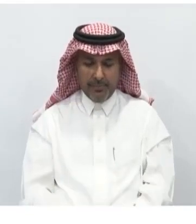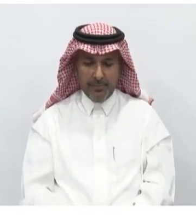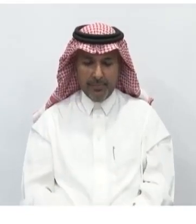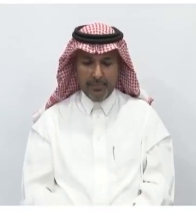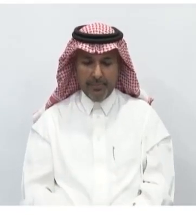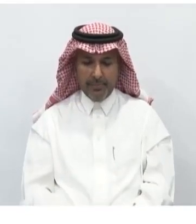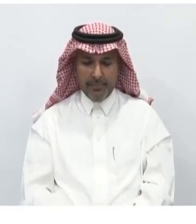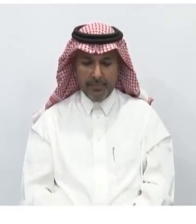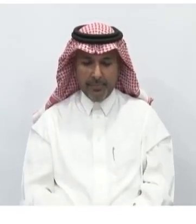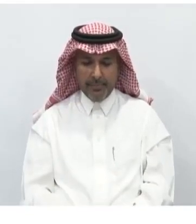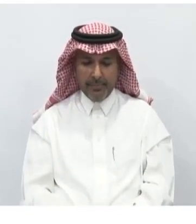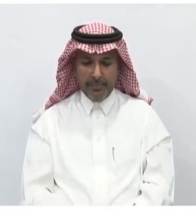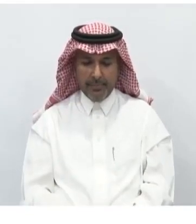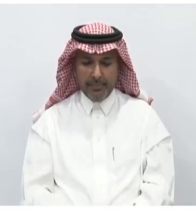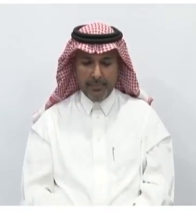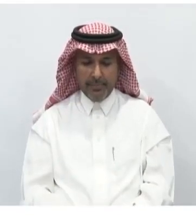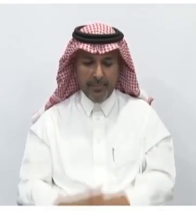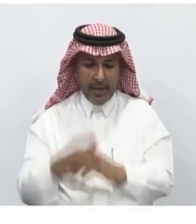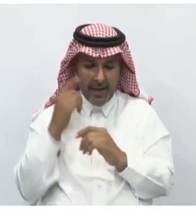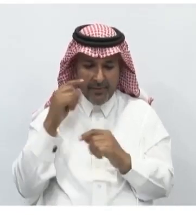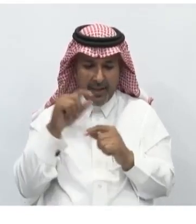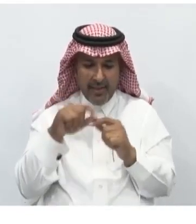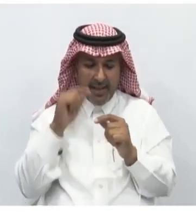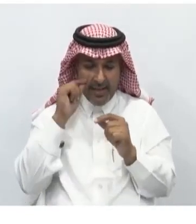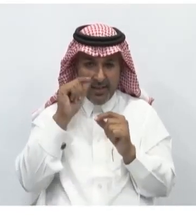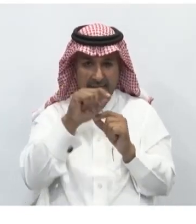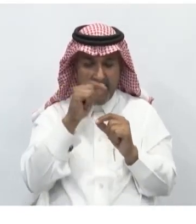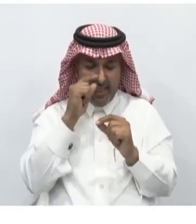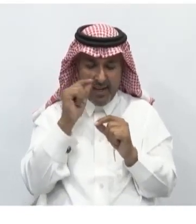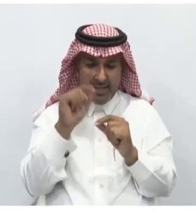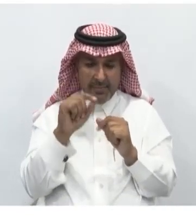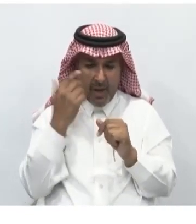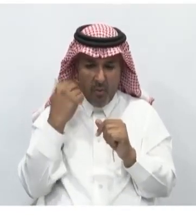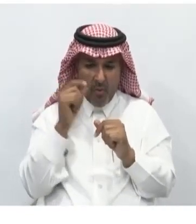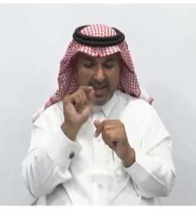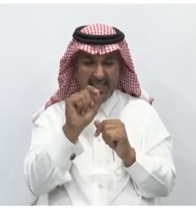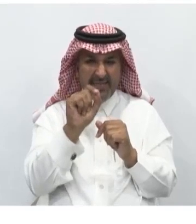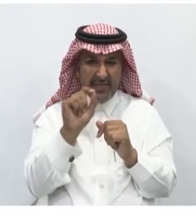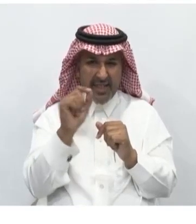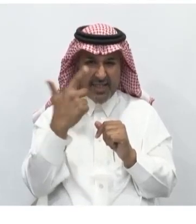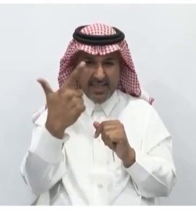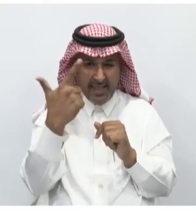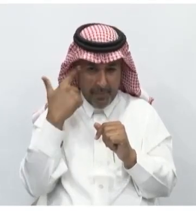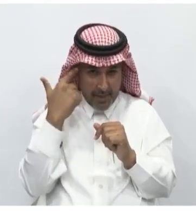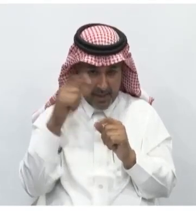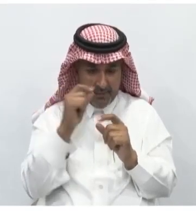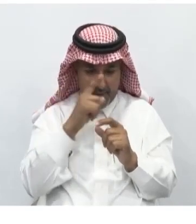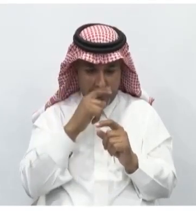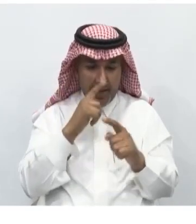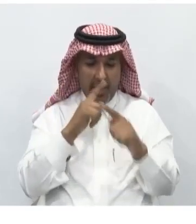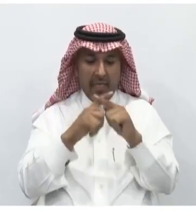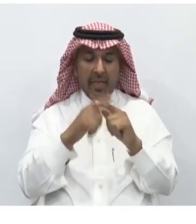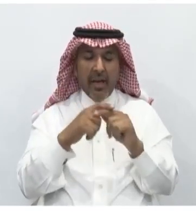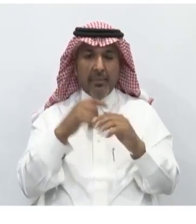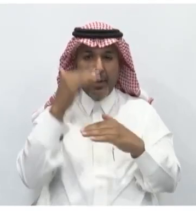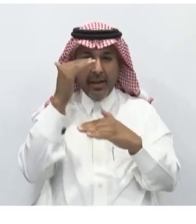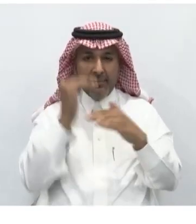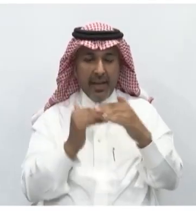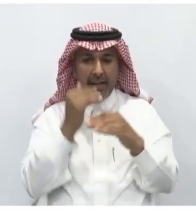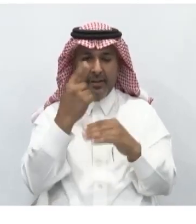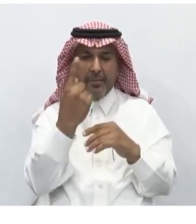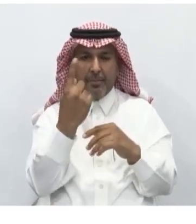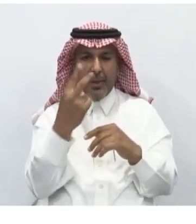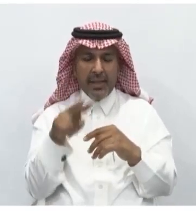القيمة 0.0712 مول من كلوريد الكوبلت مضروب في كسر الكتلة المولية البسط